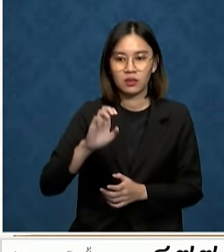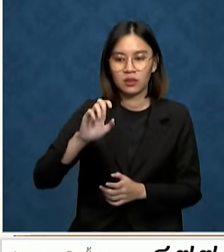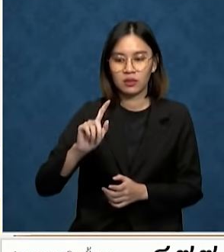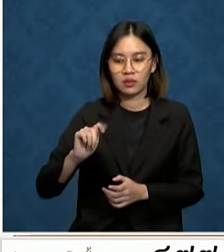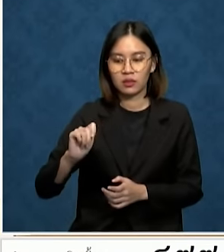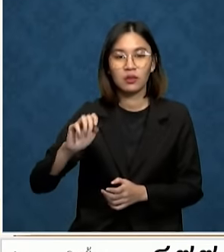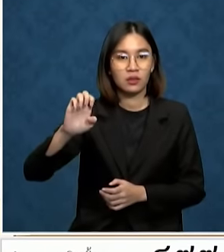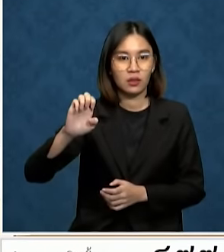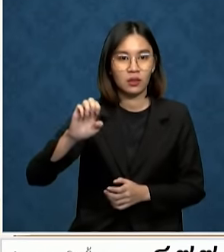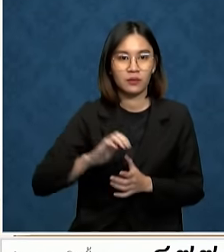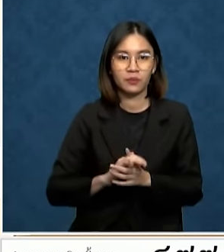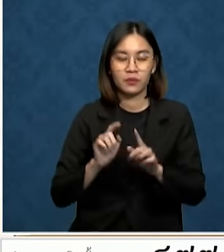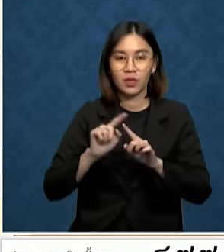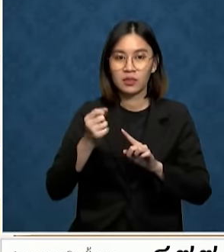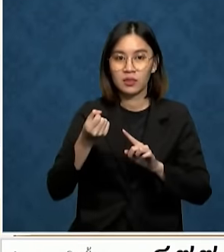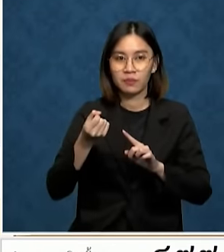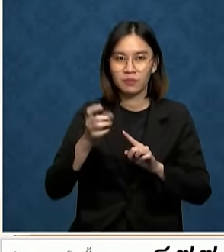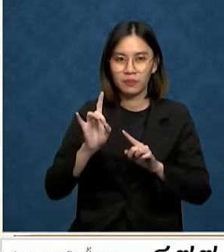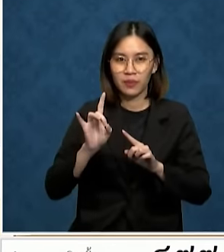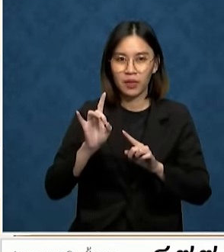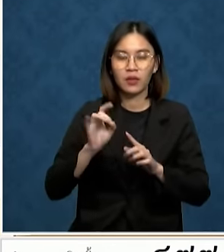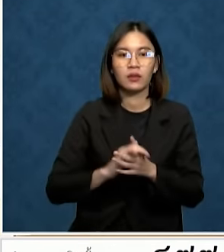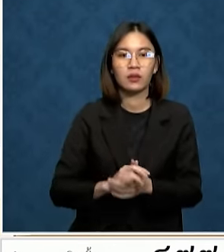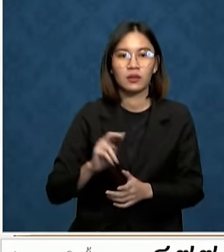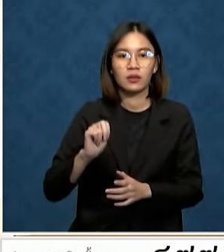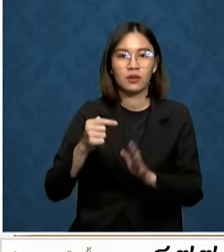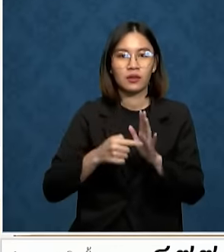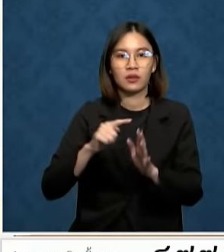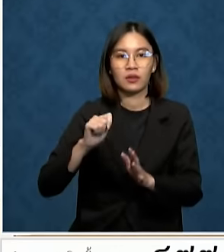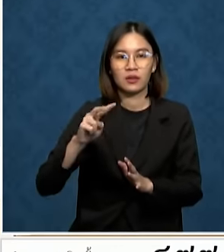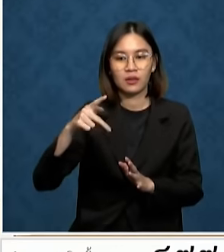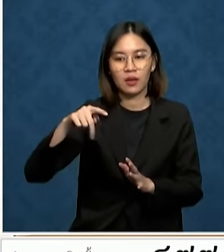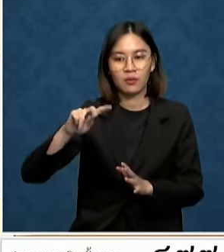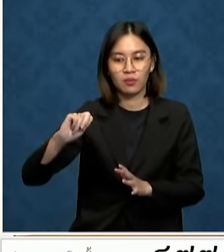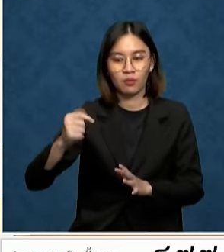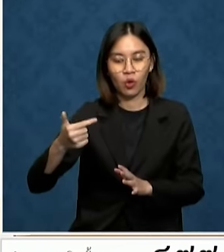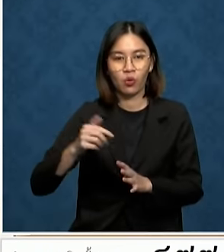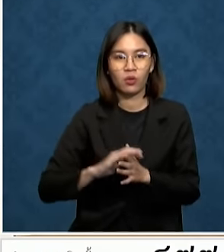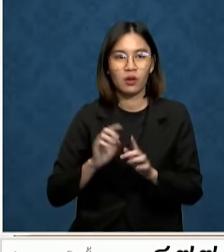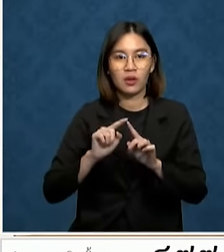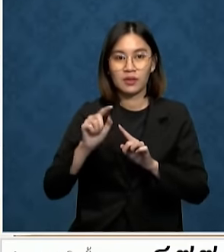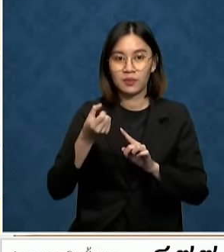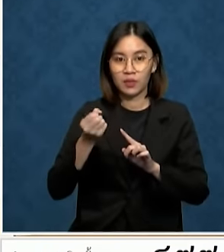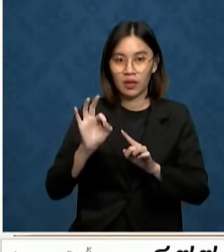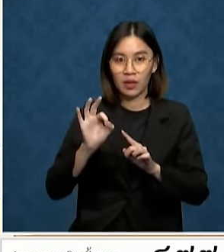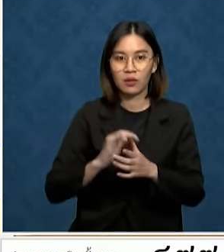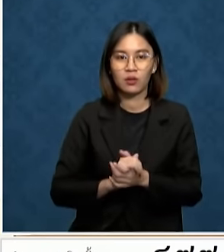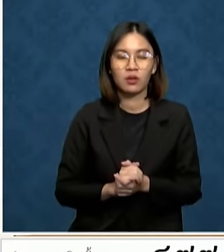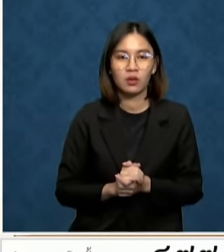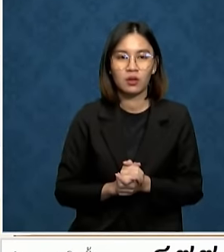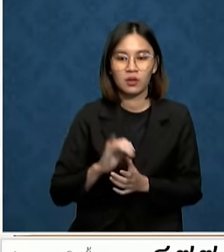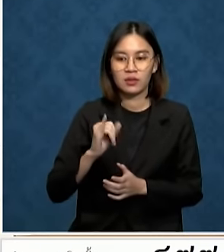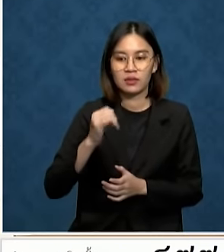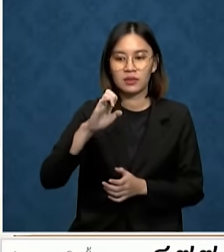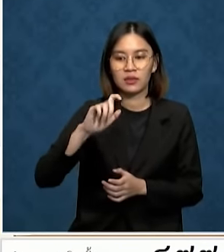ลิมสกุล 18. ในนัฐพงสุปริยสิน19. ใน